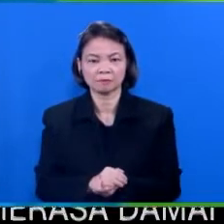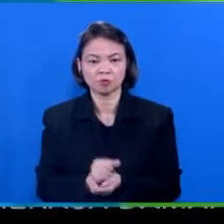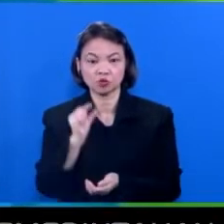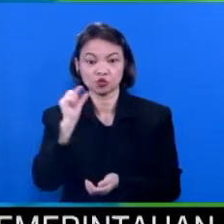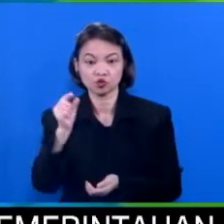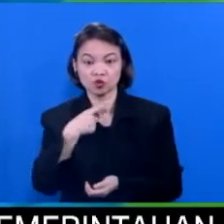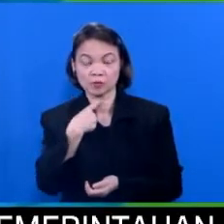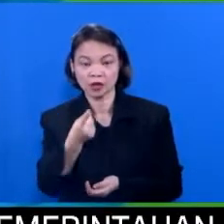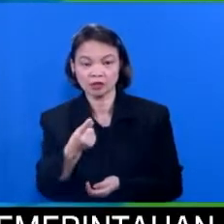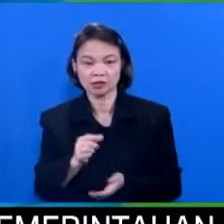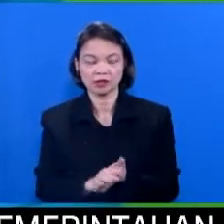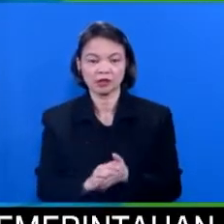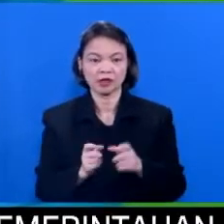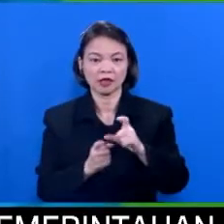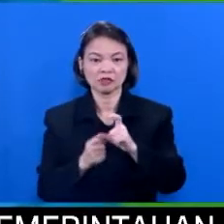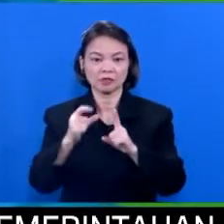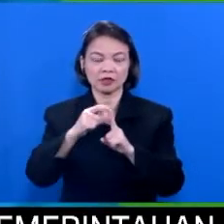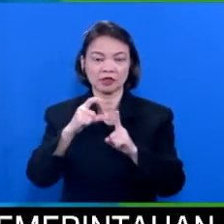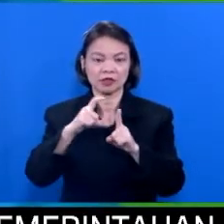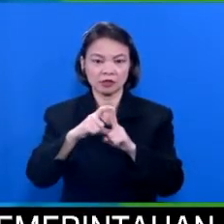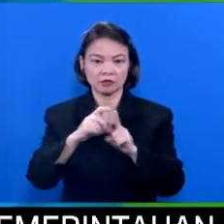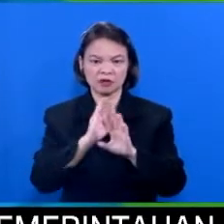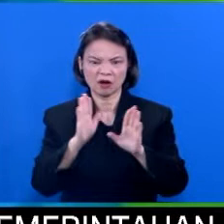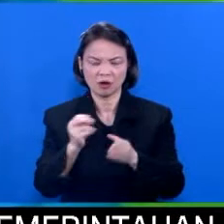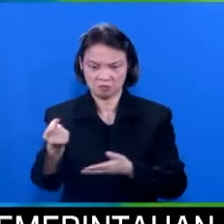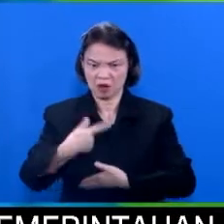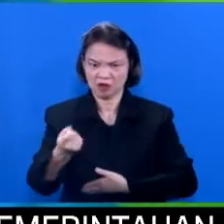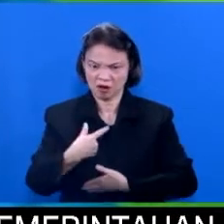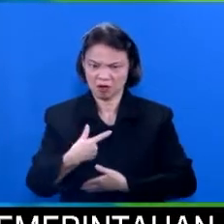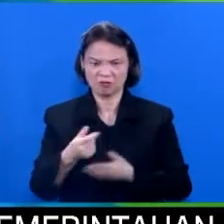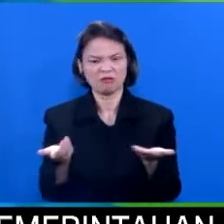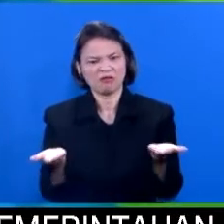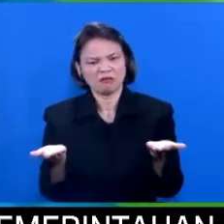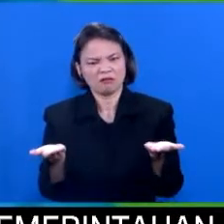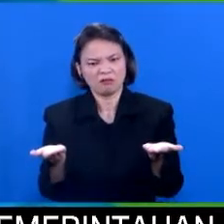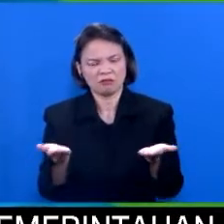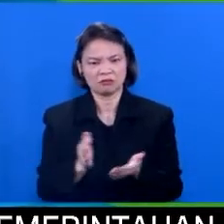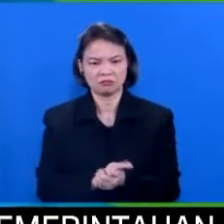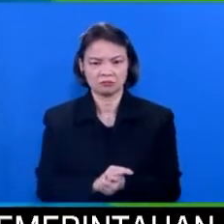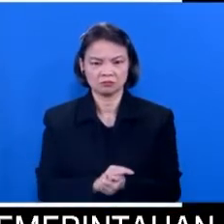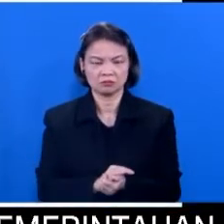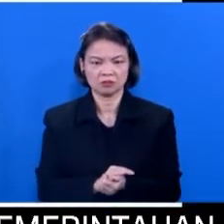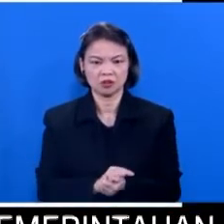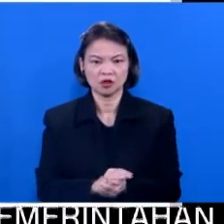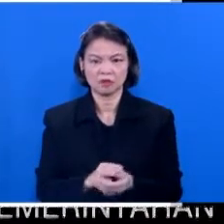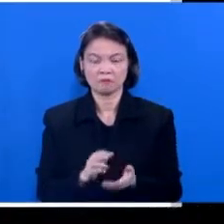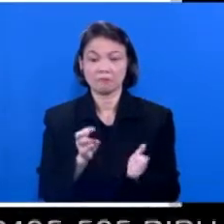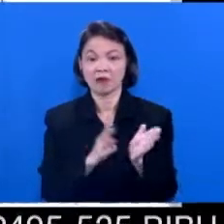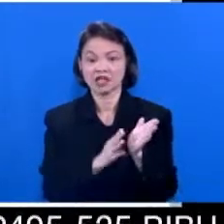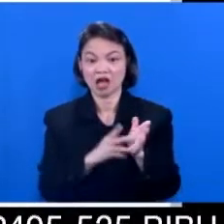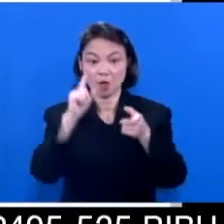mengatakan SPBD tidak dibayar, tidak cair. Nah, itu kan sudah ranahnya politik.